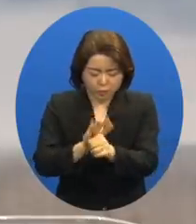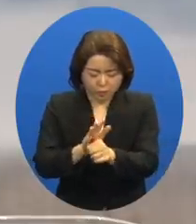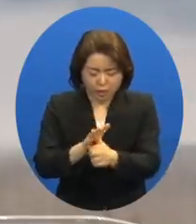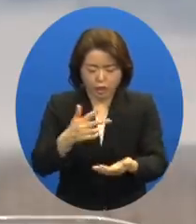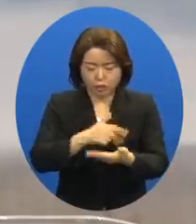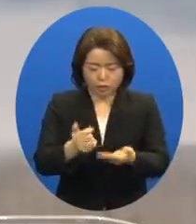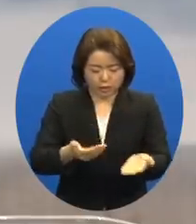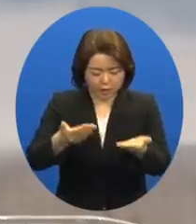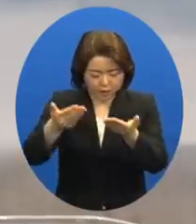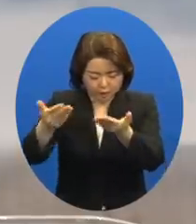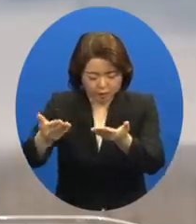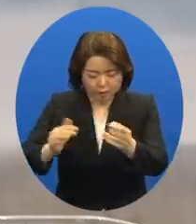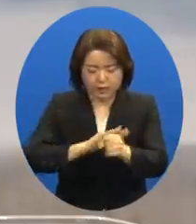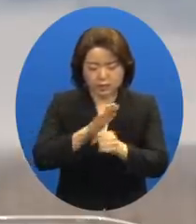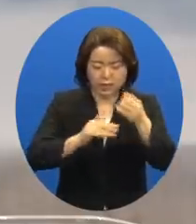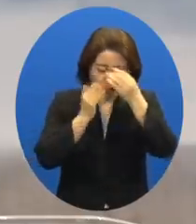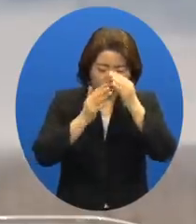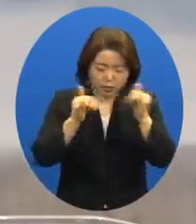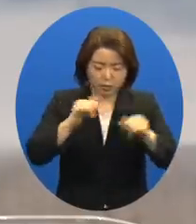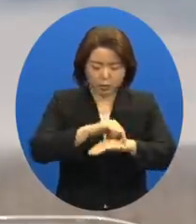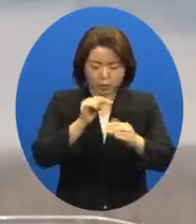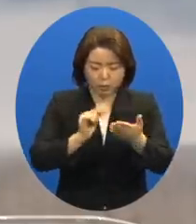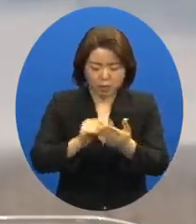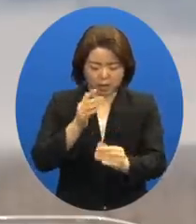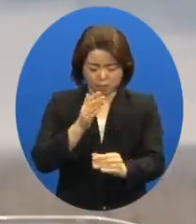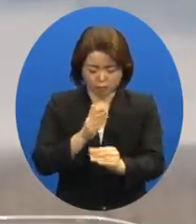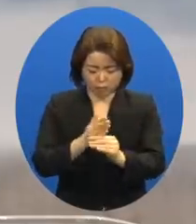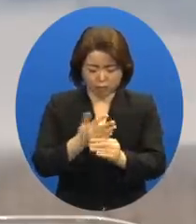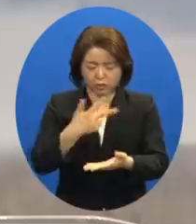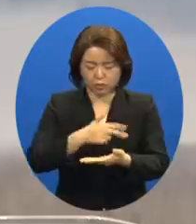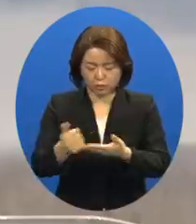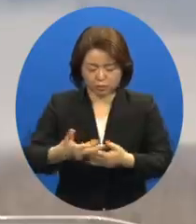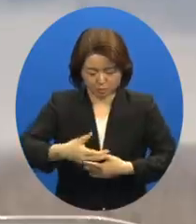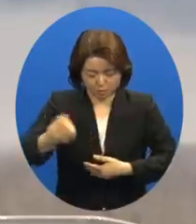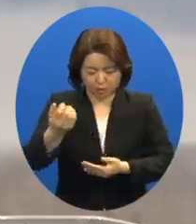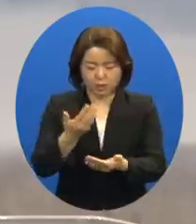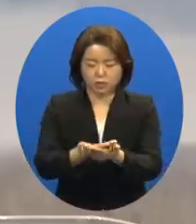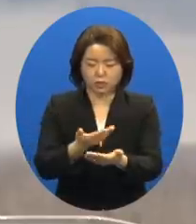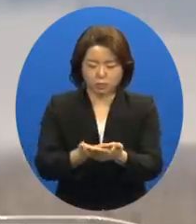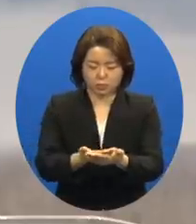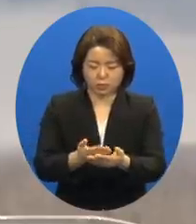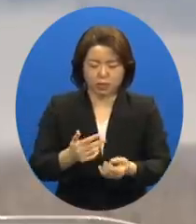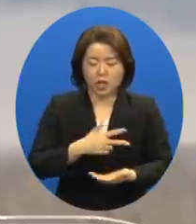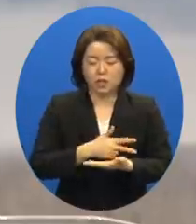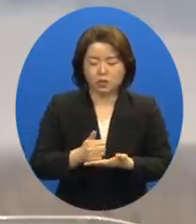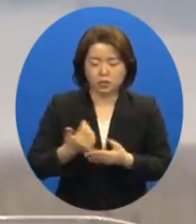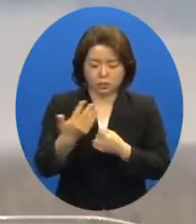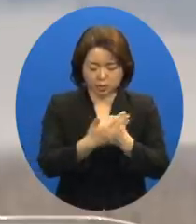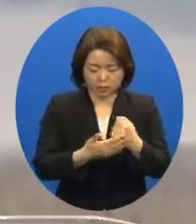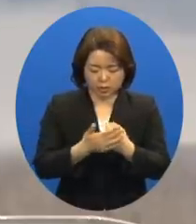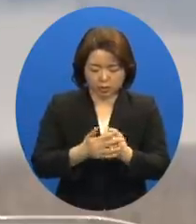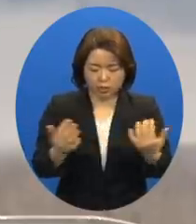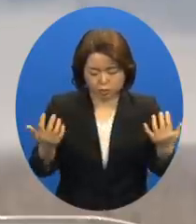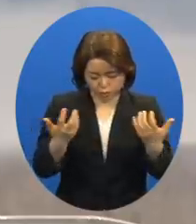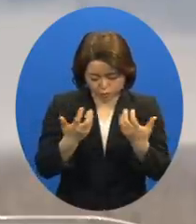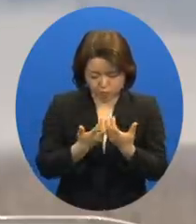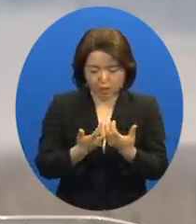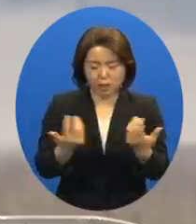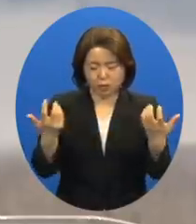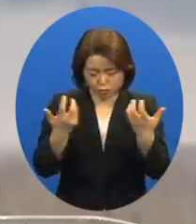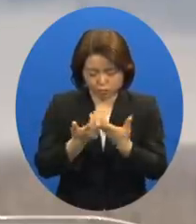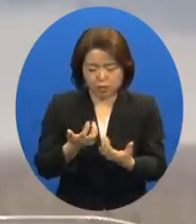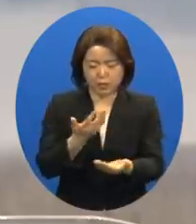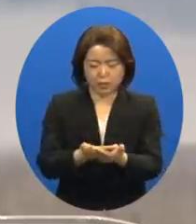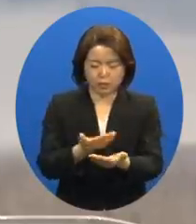봉헌하는 사랑하는 성도들의 마음과 중심을 주님 받으시기를 원합니다. 주님의 은혜로 충만하고 충만하게